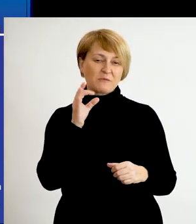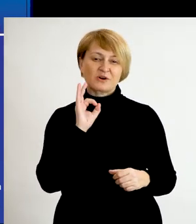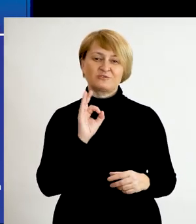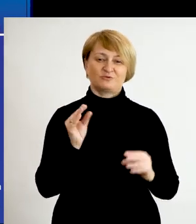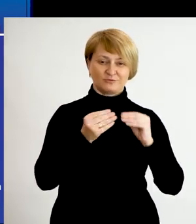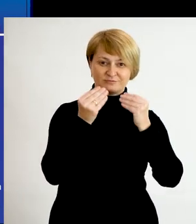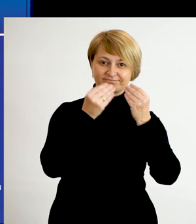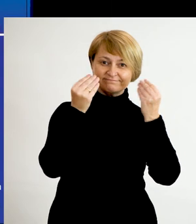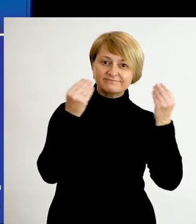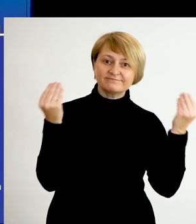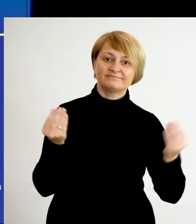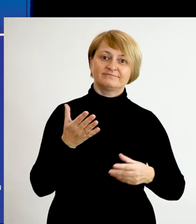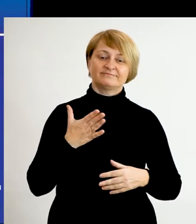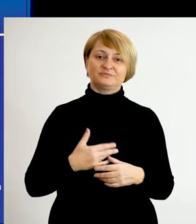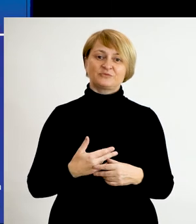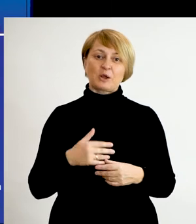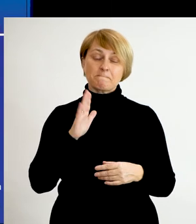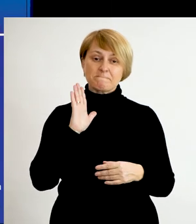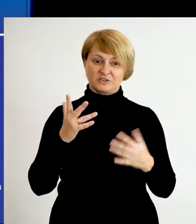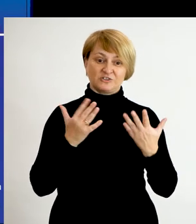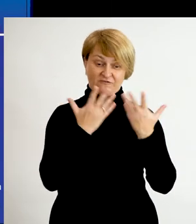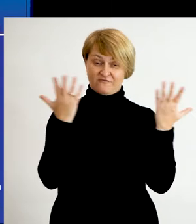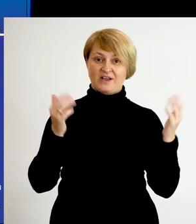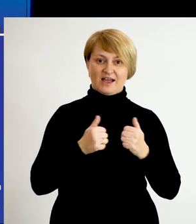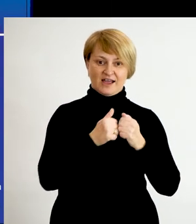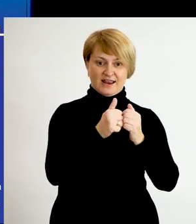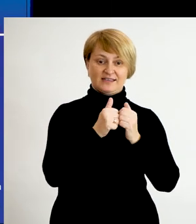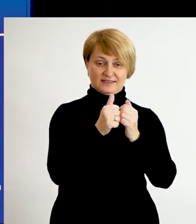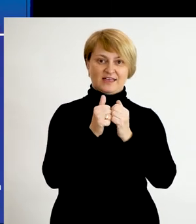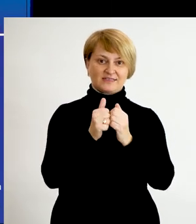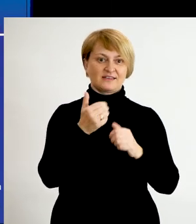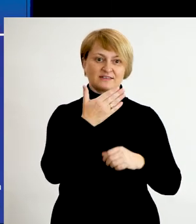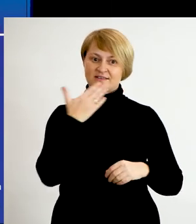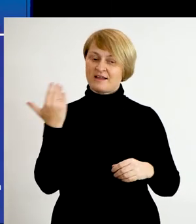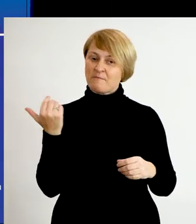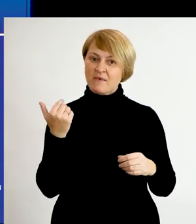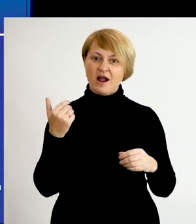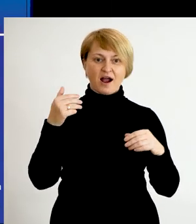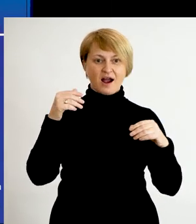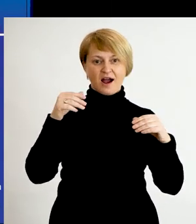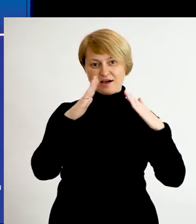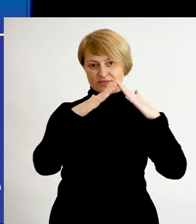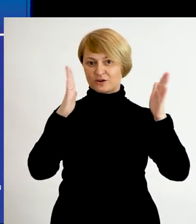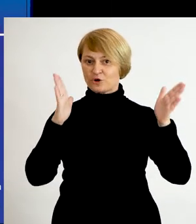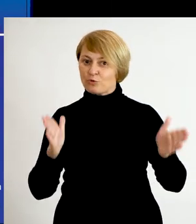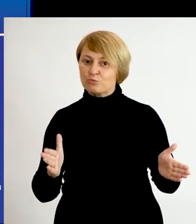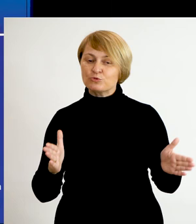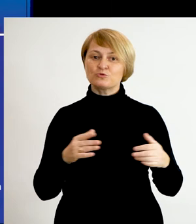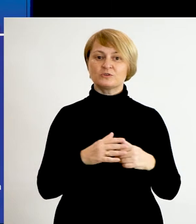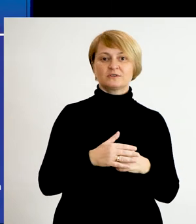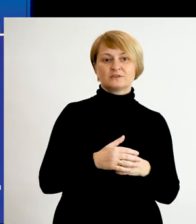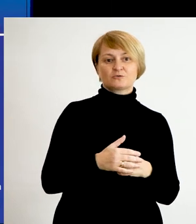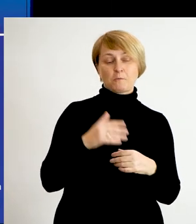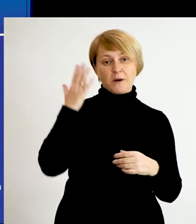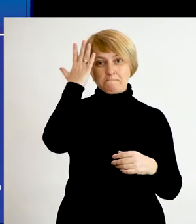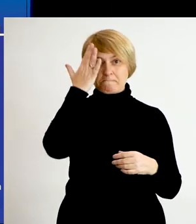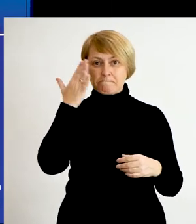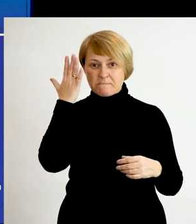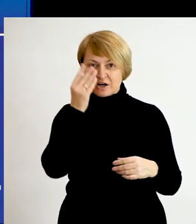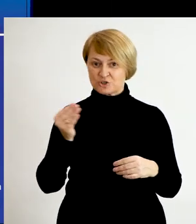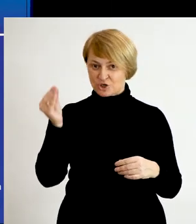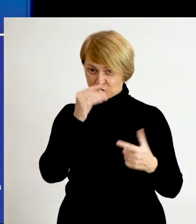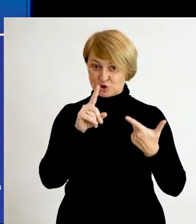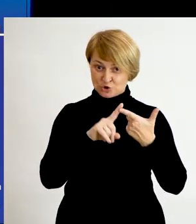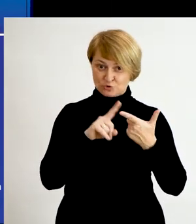jest realizowany i że jest tak wielofunkcyjny. Takiego obiektu w Opolu nie było. Marzy mi się, żeby jeszcze chociaż jeden taki